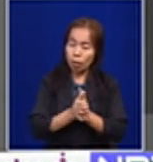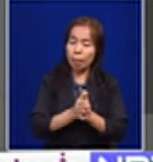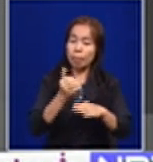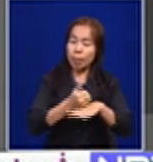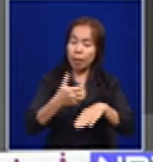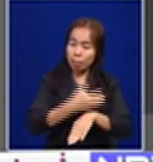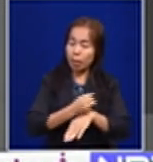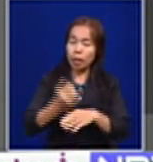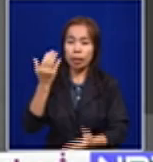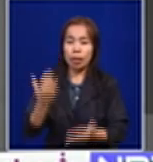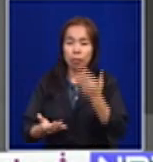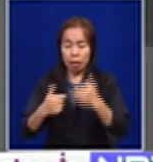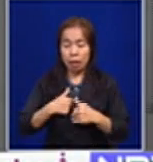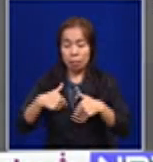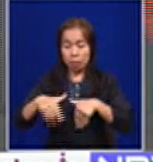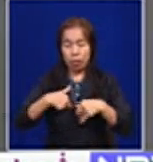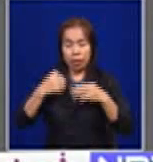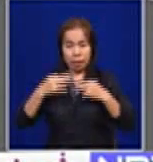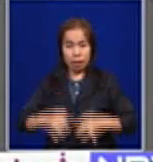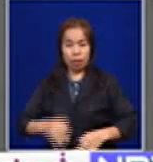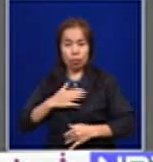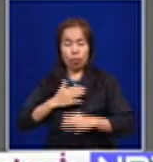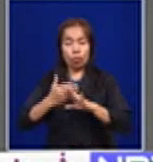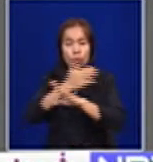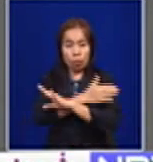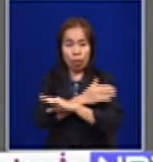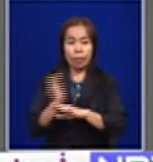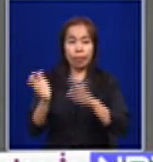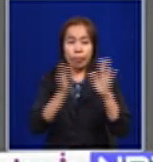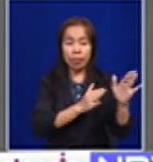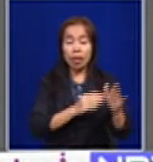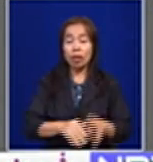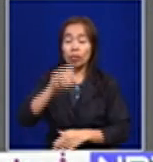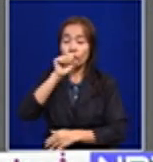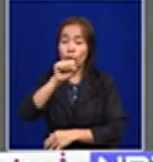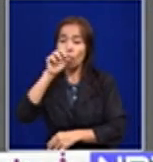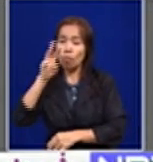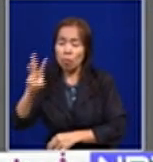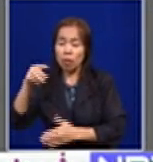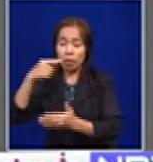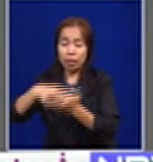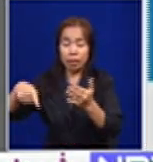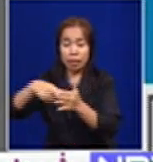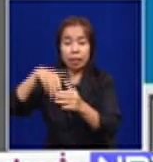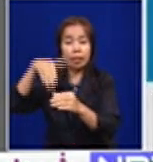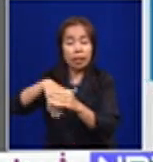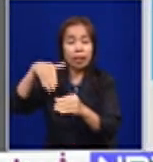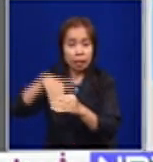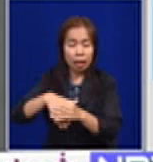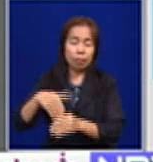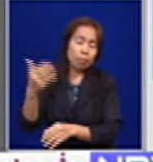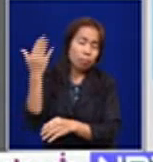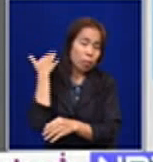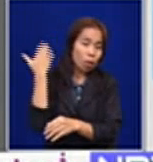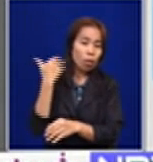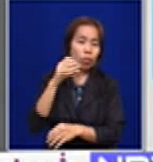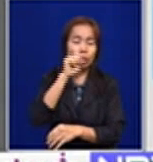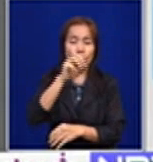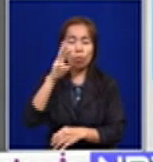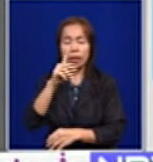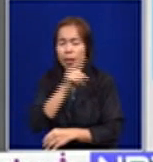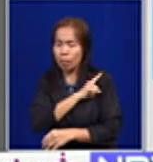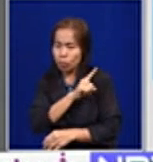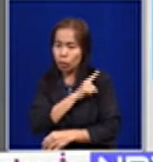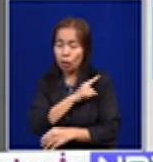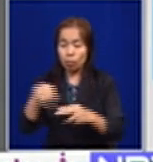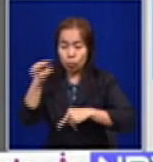มีสิทธิ์ในการตัดสินใจที่ดีกว่าเดิมสว.ลากตั้งไม่ได้มาจากประชาชนสมัยก่อนสว.ผู้มีหน้าที่ตรวจสอบกฎหม